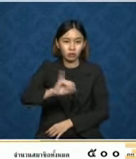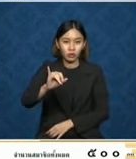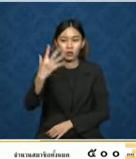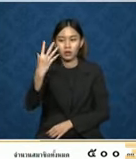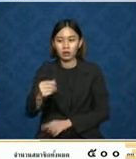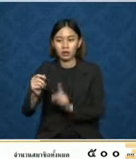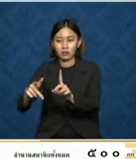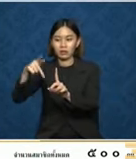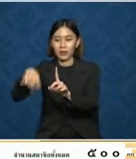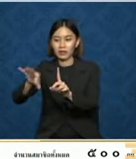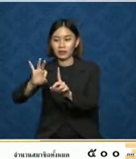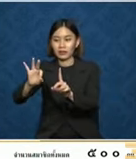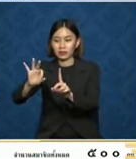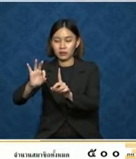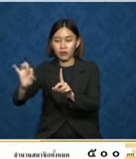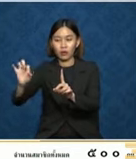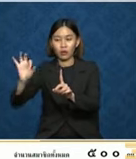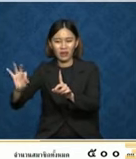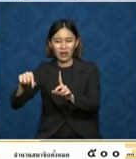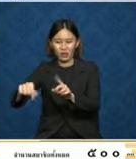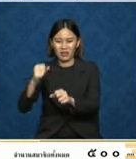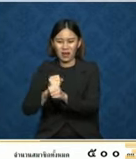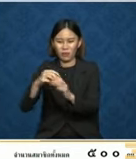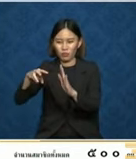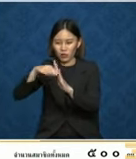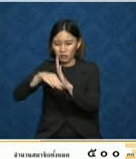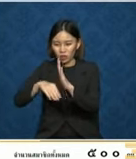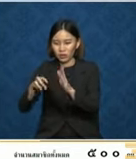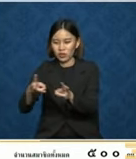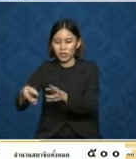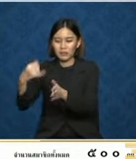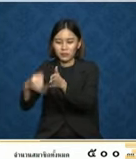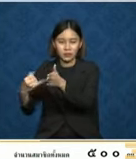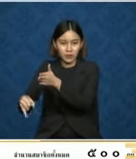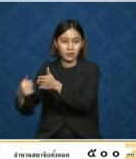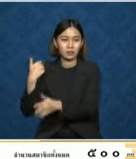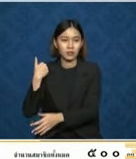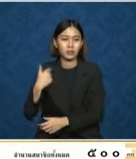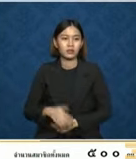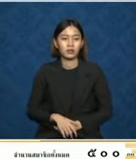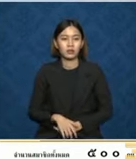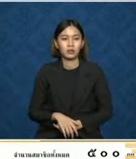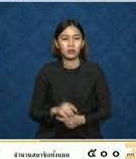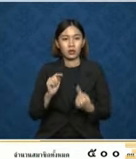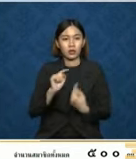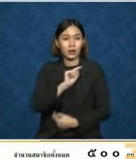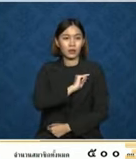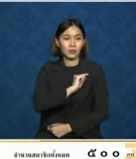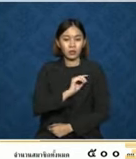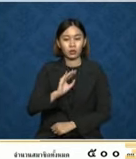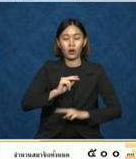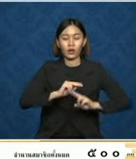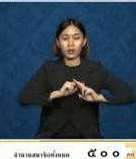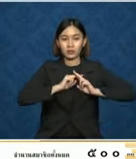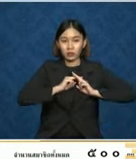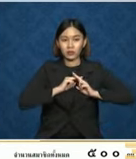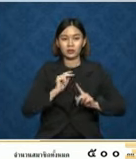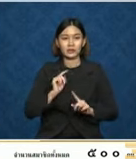กว่า 1,909 แห่งกลับมีการดำเนินการอย่างไม่ถูกต้องขณะที่ในส่วนความรับผิดชอบของภาคเอกชน